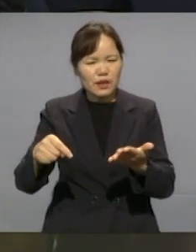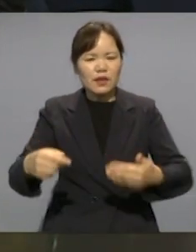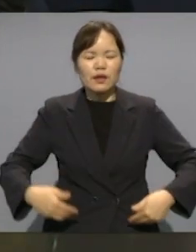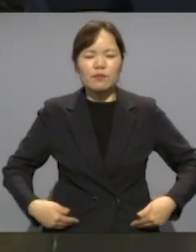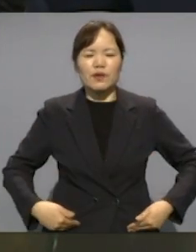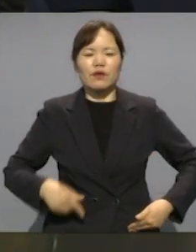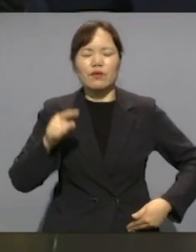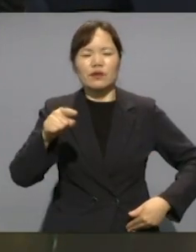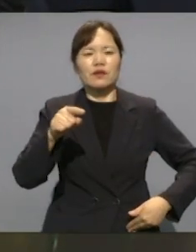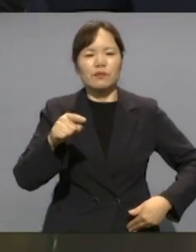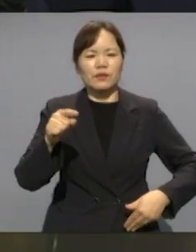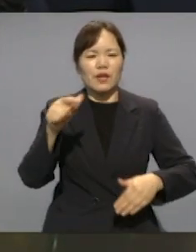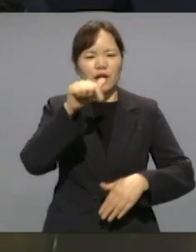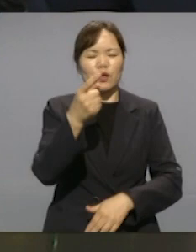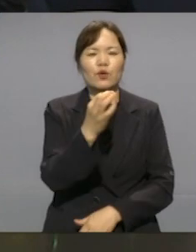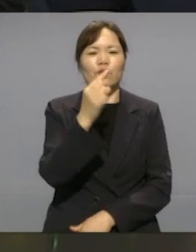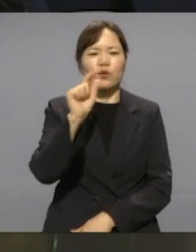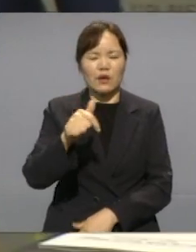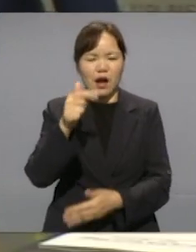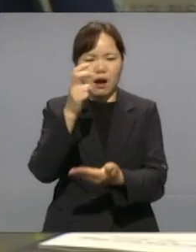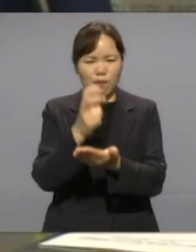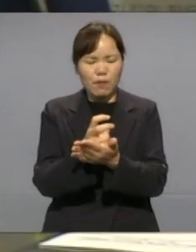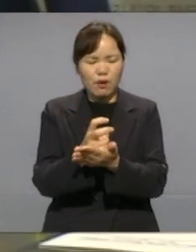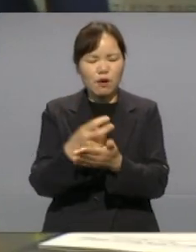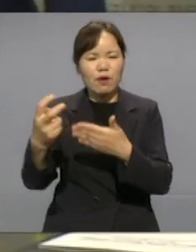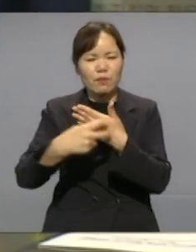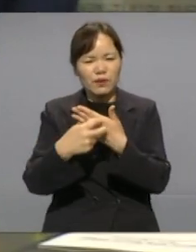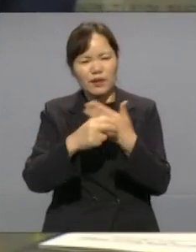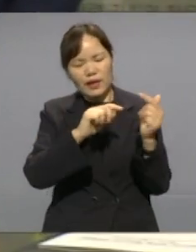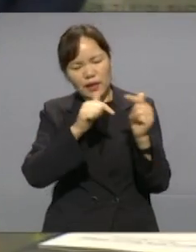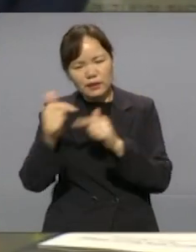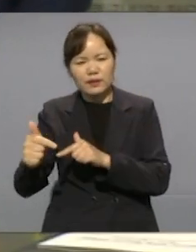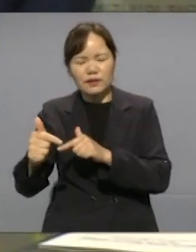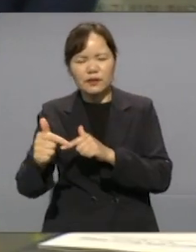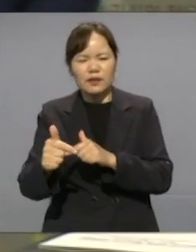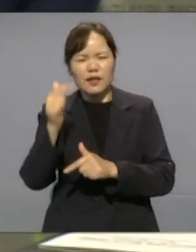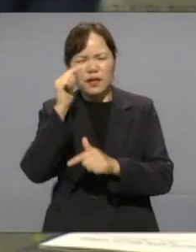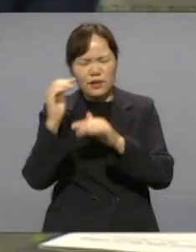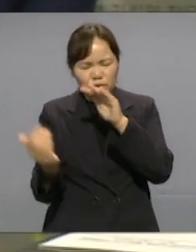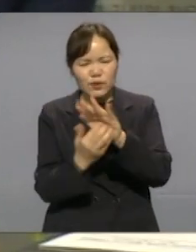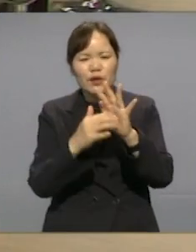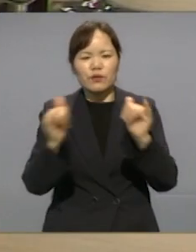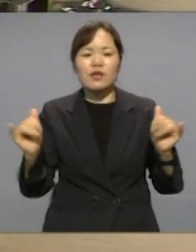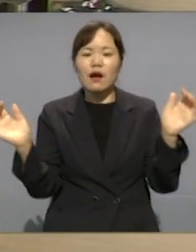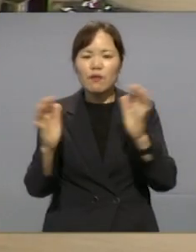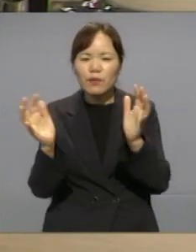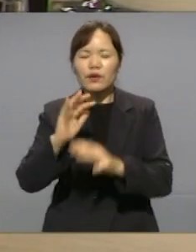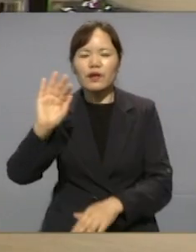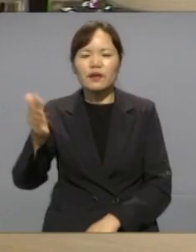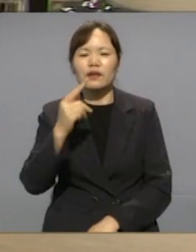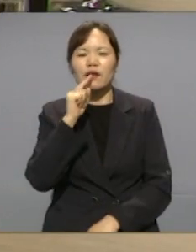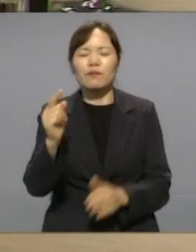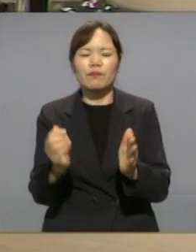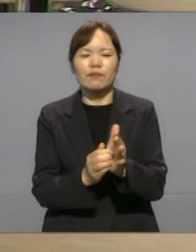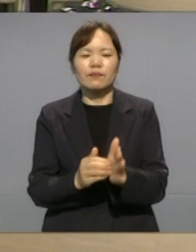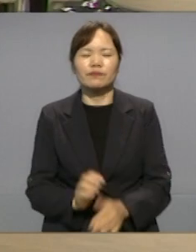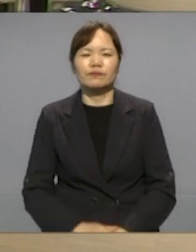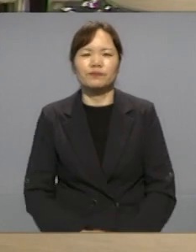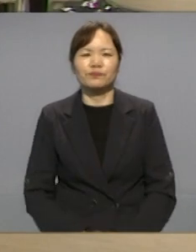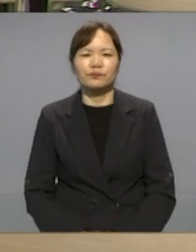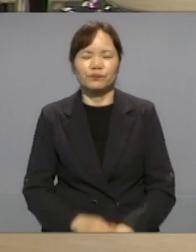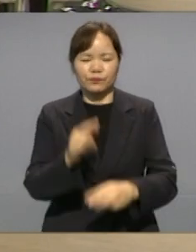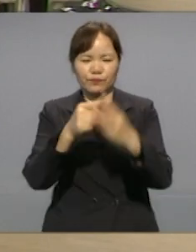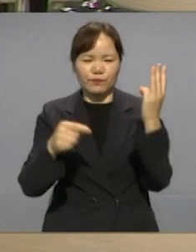해서 공학, 의학, 법률, 금융 등 다양한 분야 최고 인재들이 모이게 만들었다며 이같이 말했습니다.